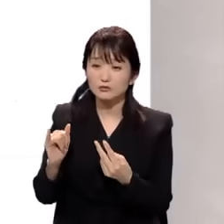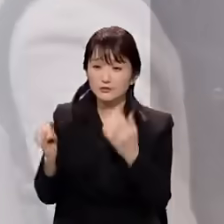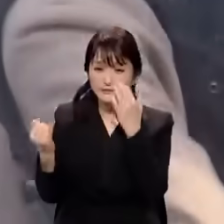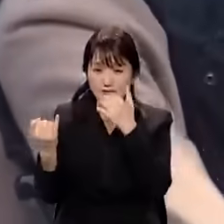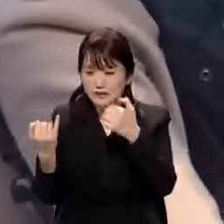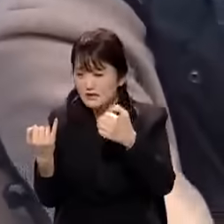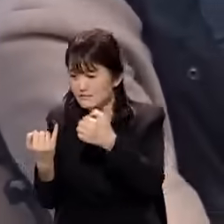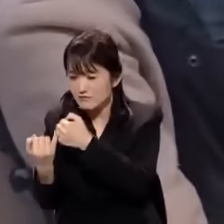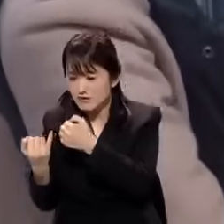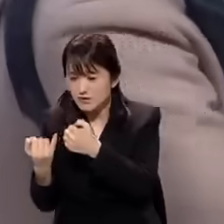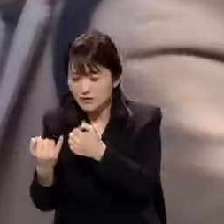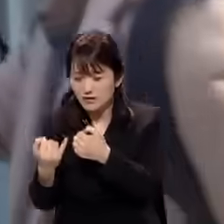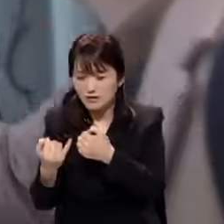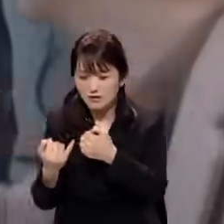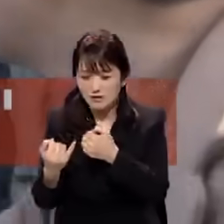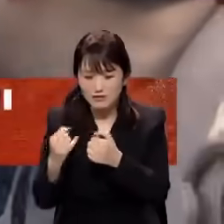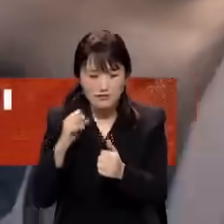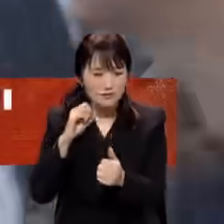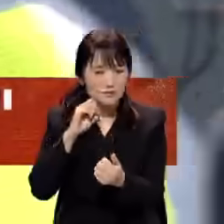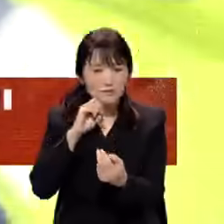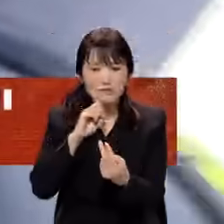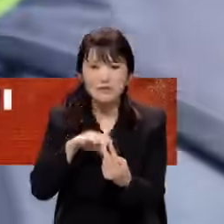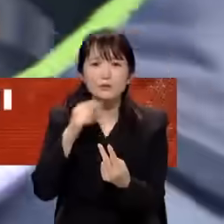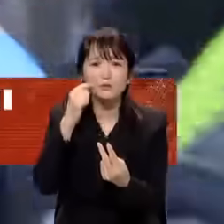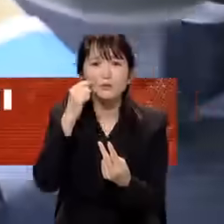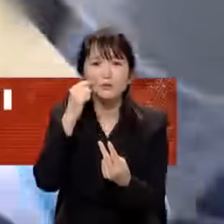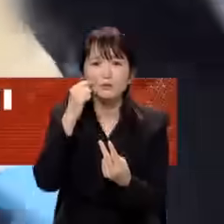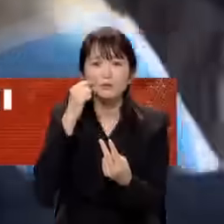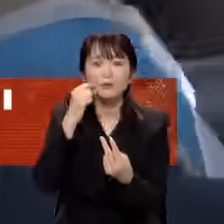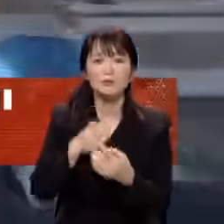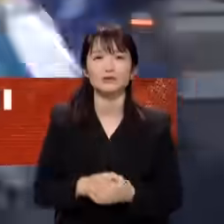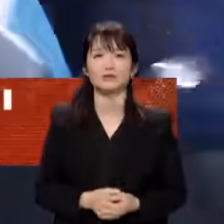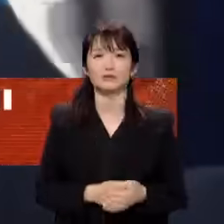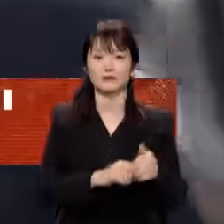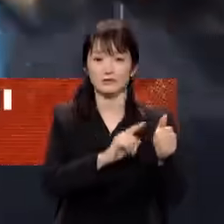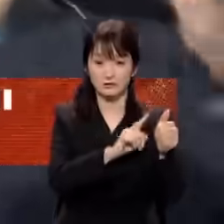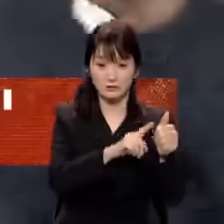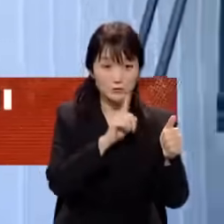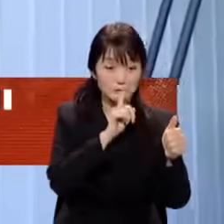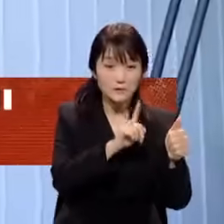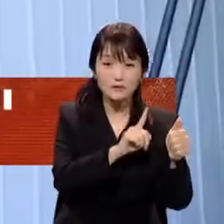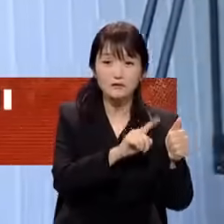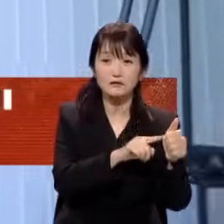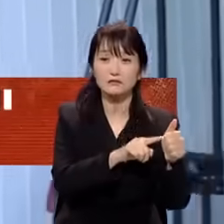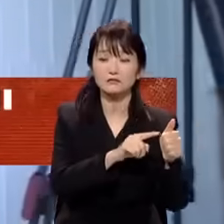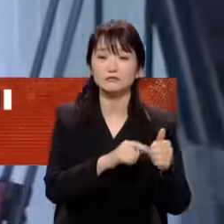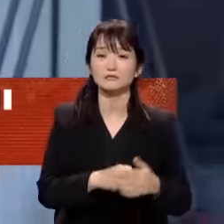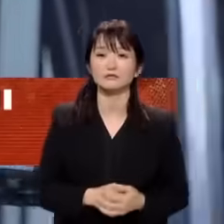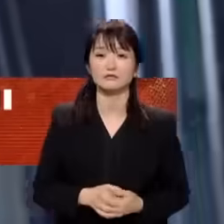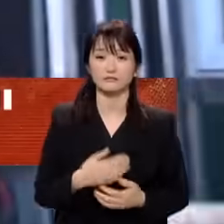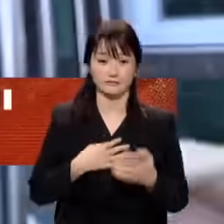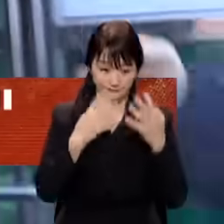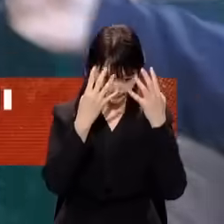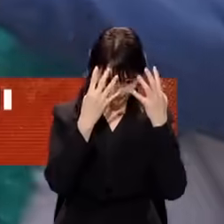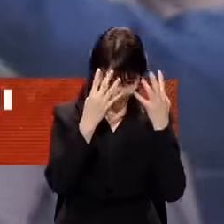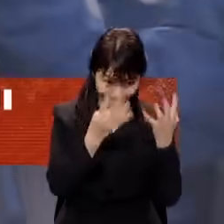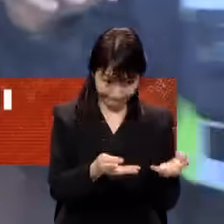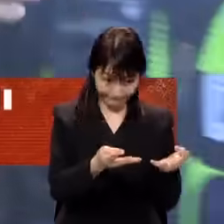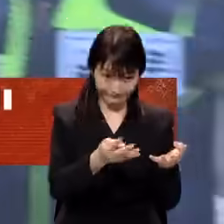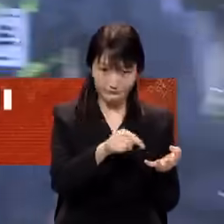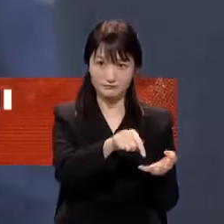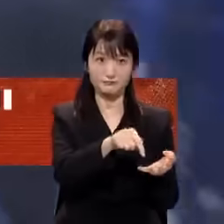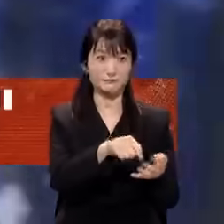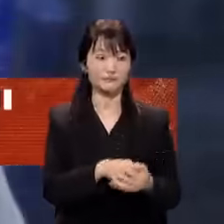갖다 털어놓지 못하고 있다. 그런데 벌써 이 친구가 하는 얘기는 제가 나와서도 그러면 이게